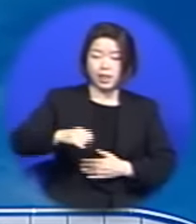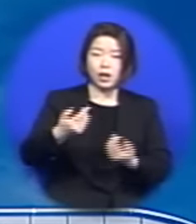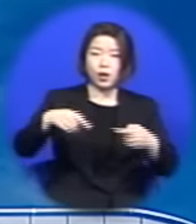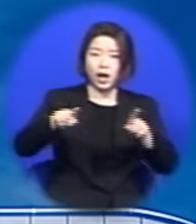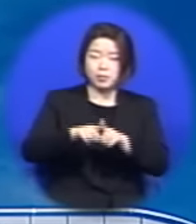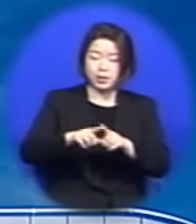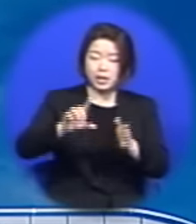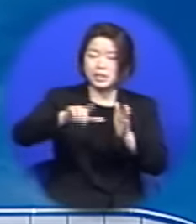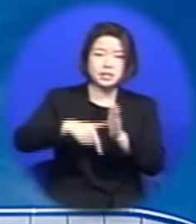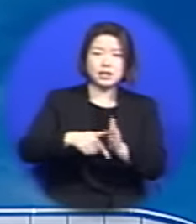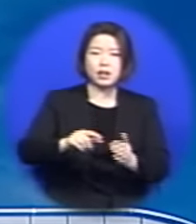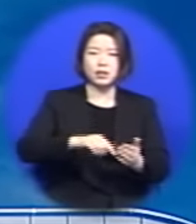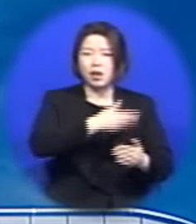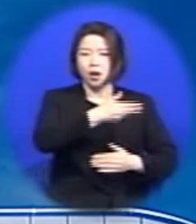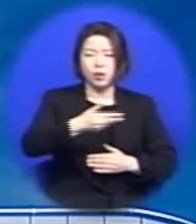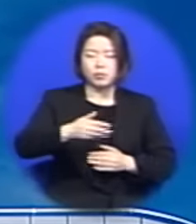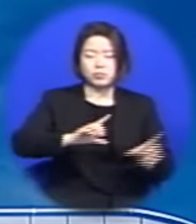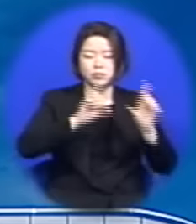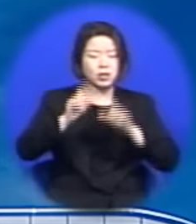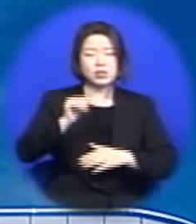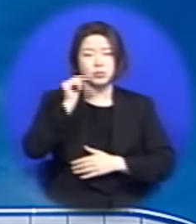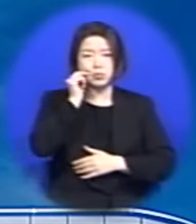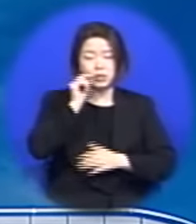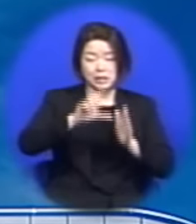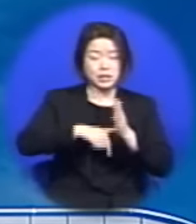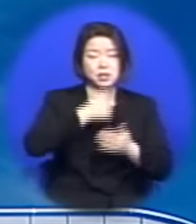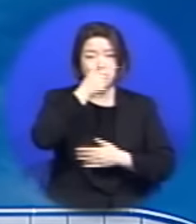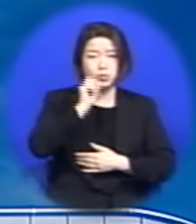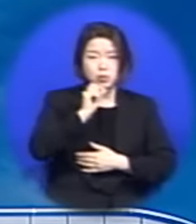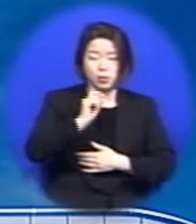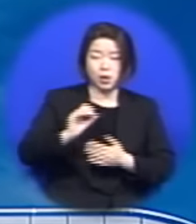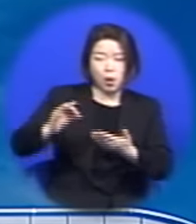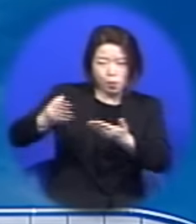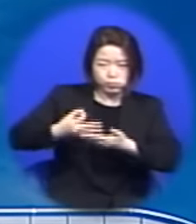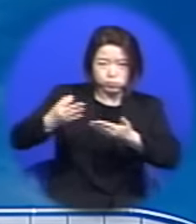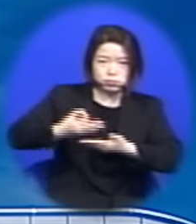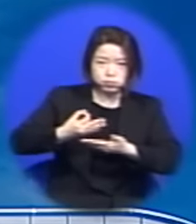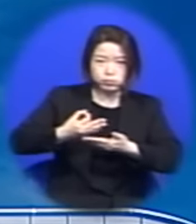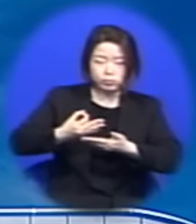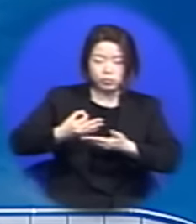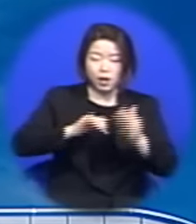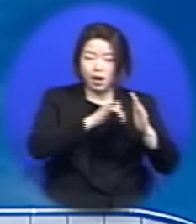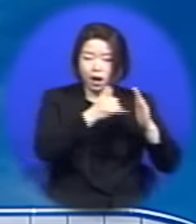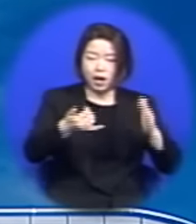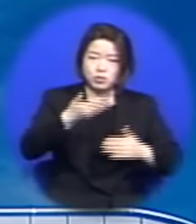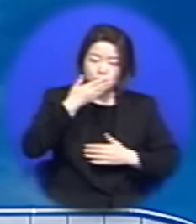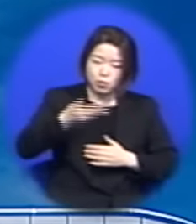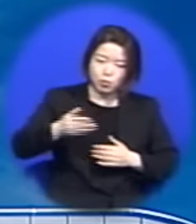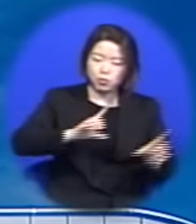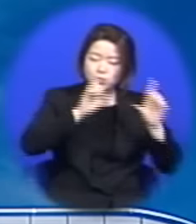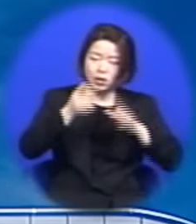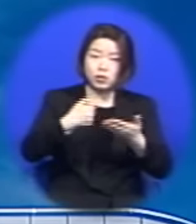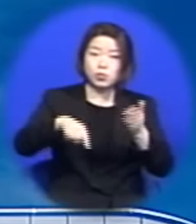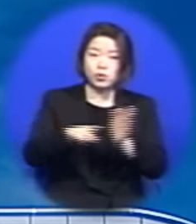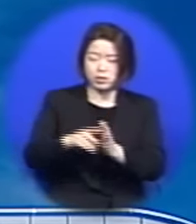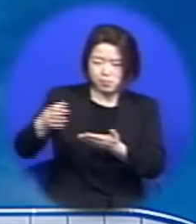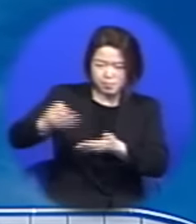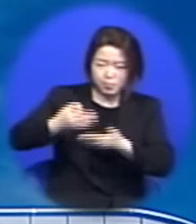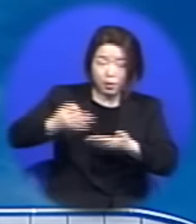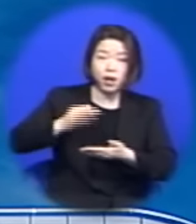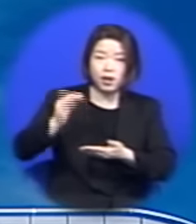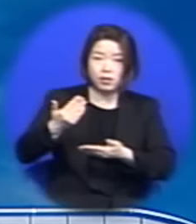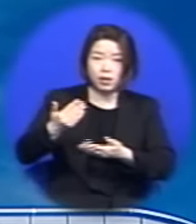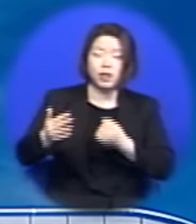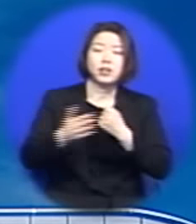내줬어요 시간이 없어서 돈을 벌어야 되잖아요 가족을 먹여 살리려면 돈을 벌어야 되잖아